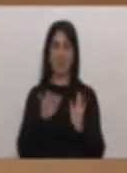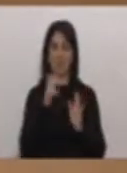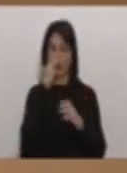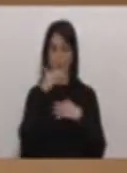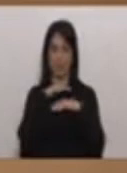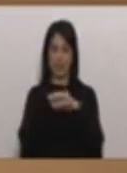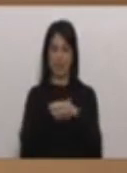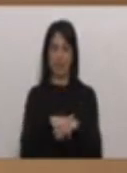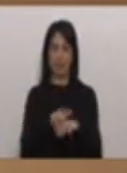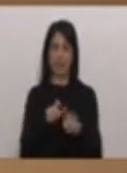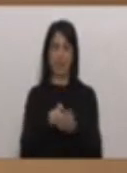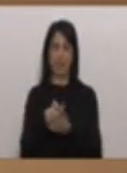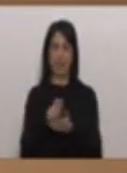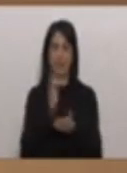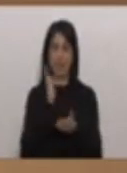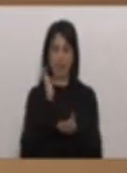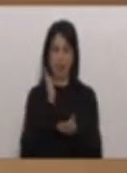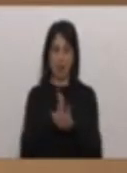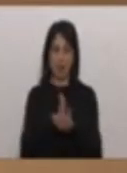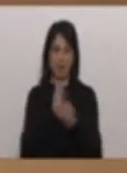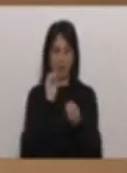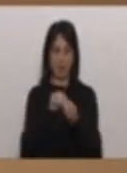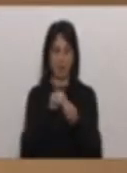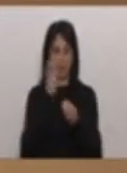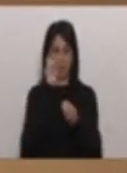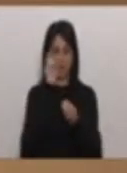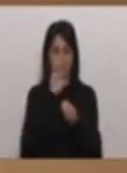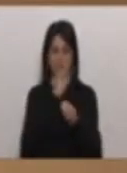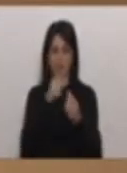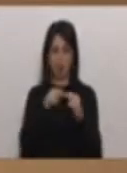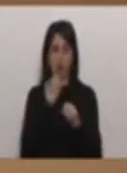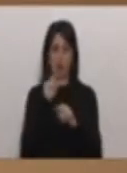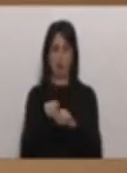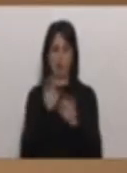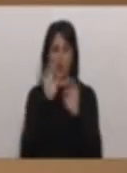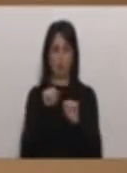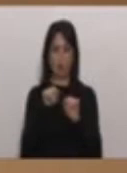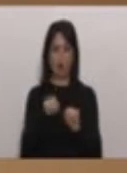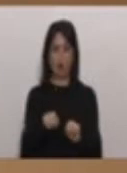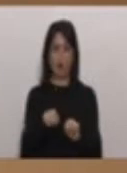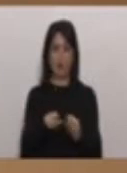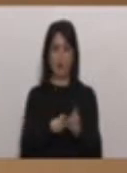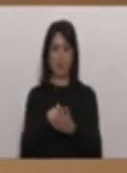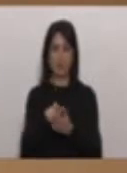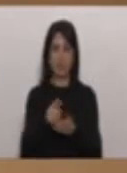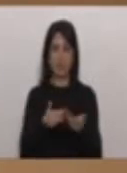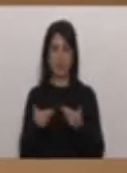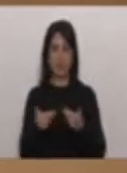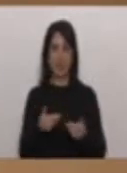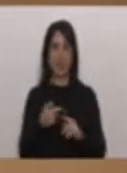ევროატლანტიკური გზა გახლავთ შეუქცევადი და სახელმწიფო ყველა ორგანოს ევალება სწორედ ამ გზით იაროს.